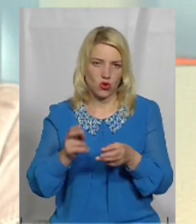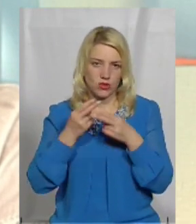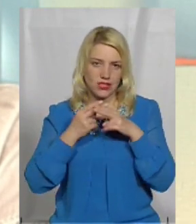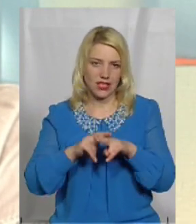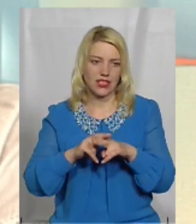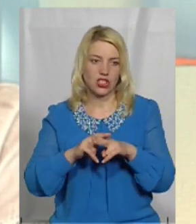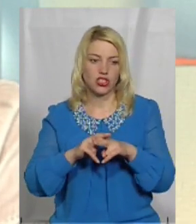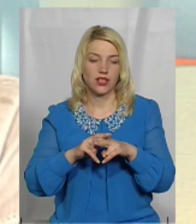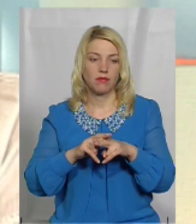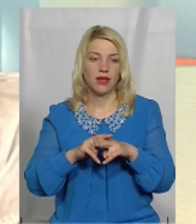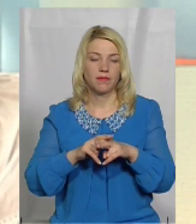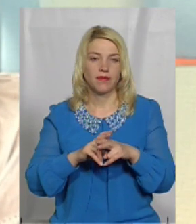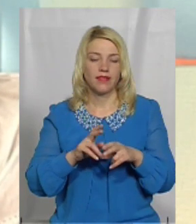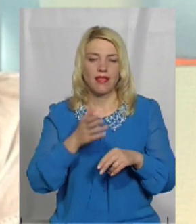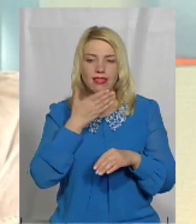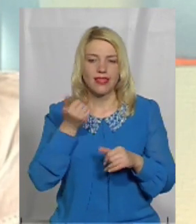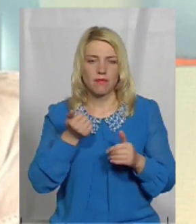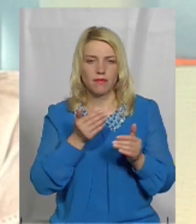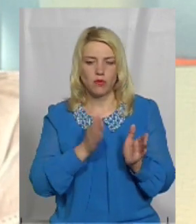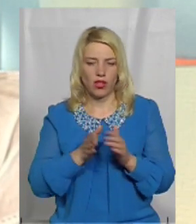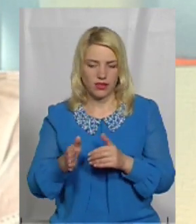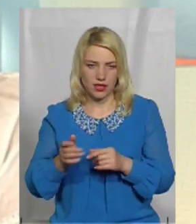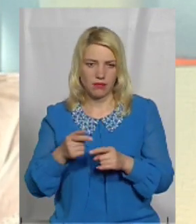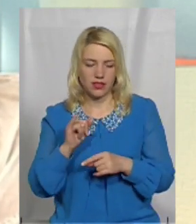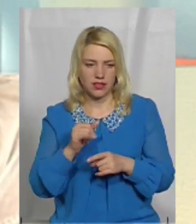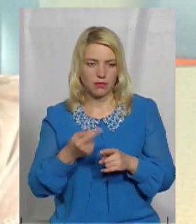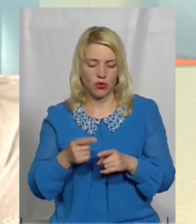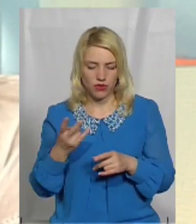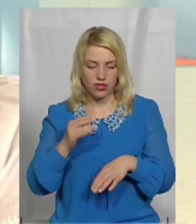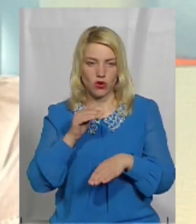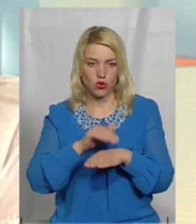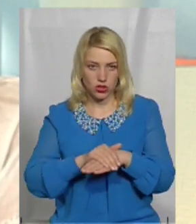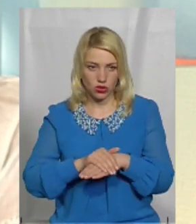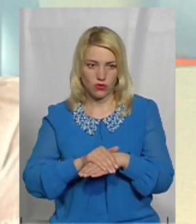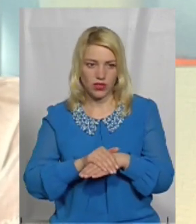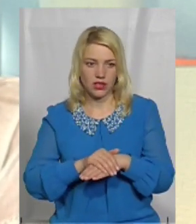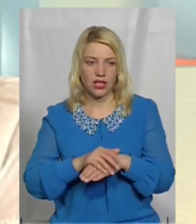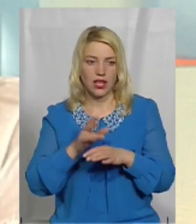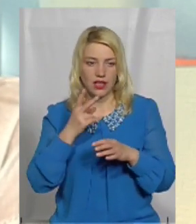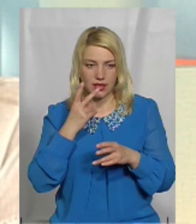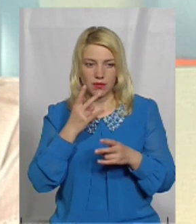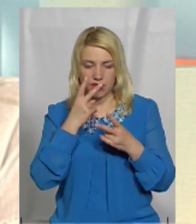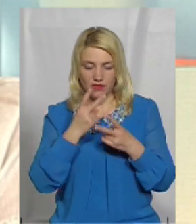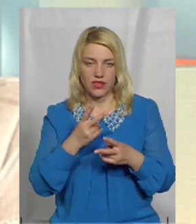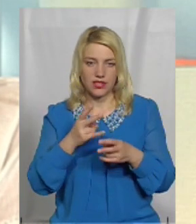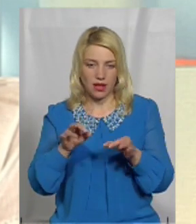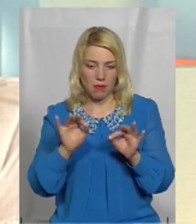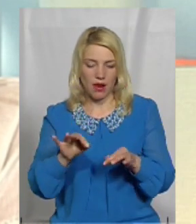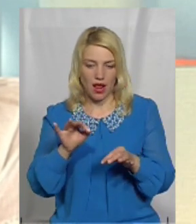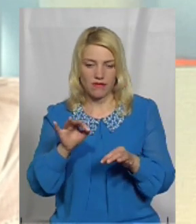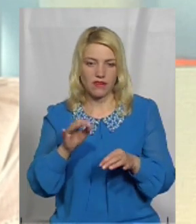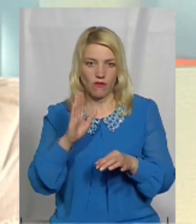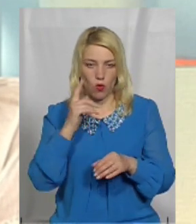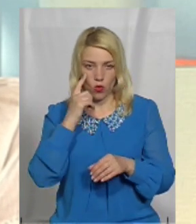технічними неполадками, і ми повинні констатувати, все ж таки, дивлячись правді в очі, що